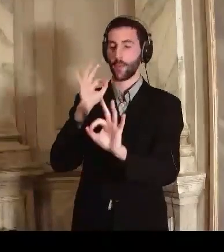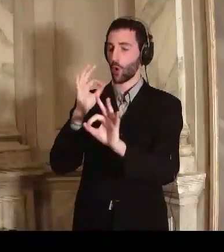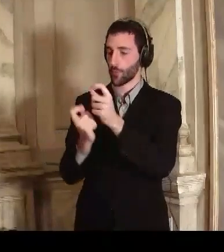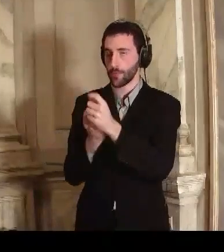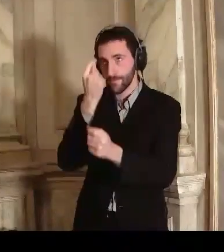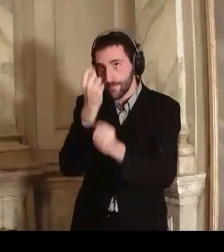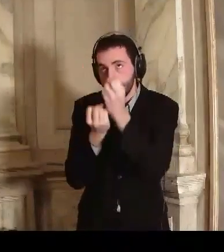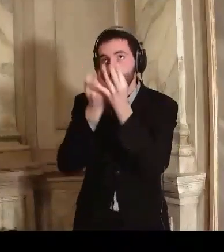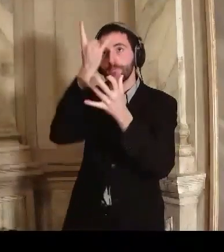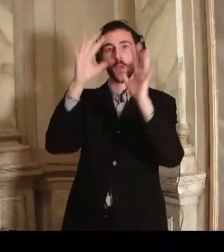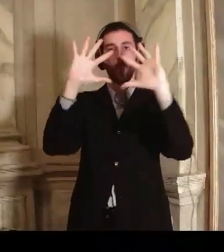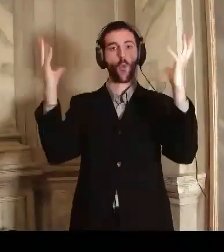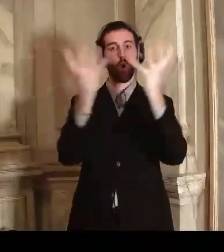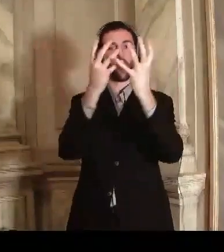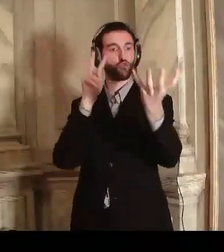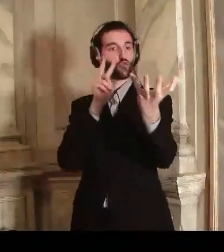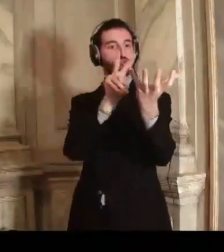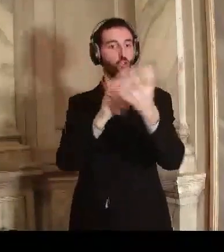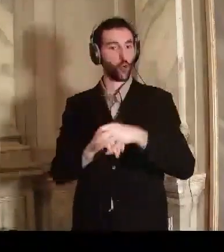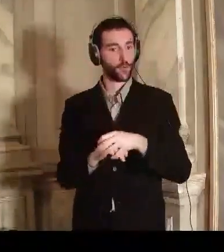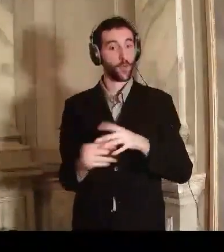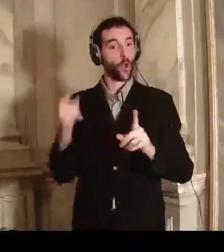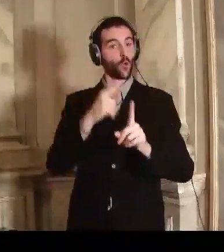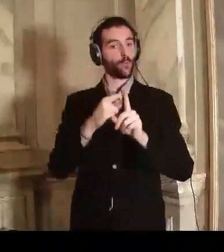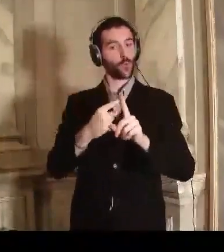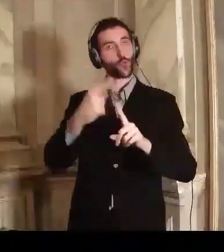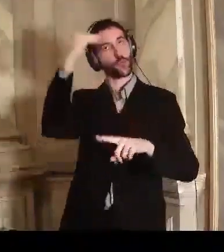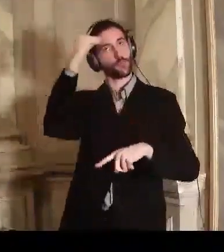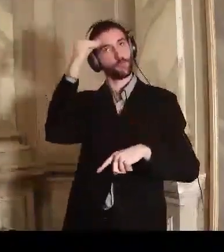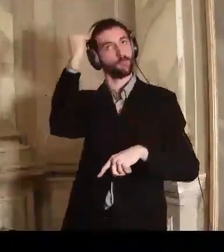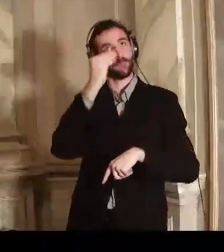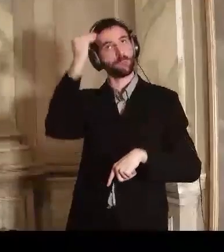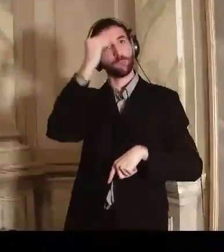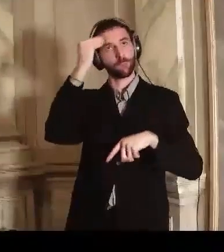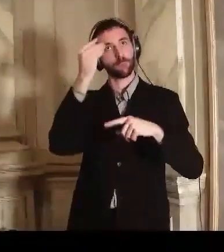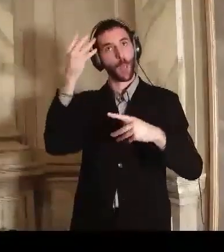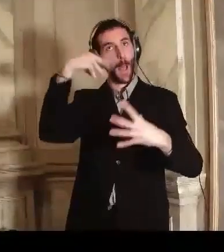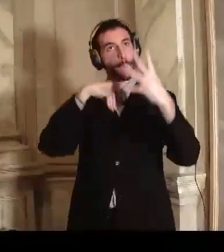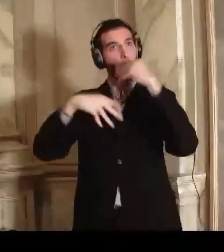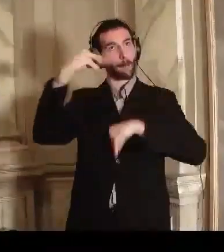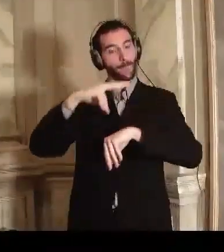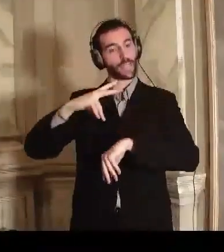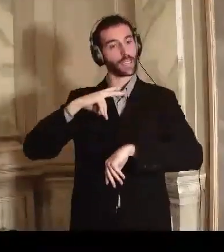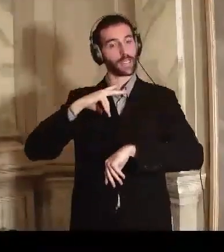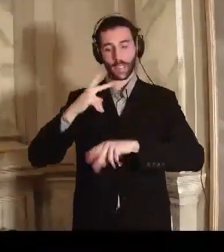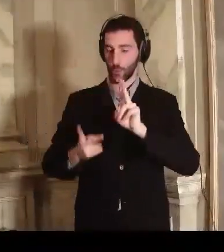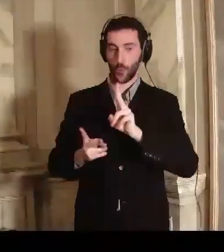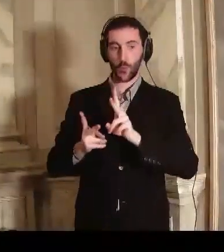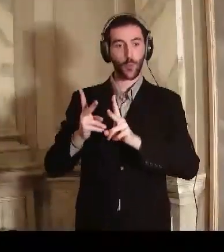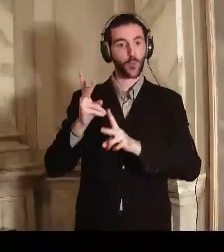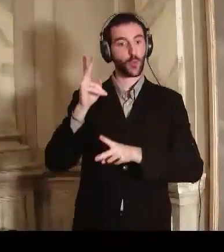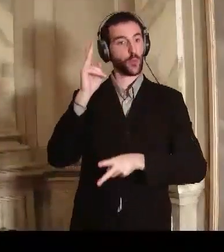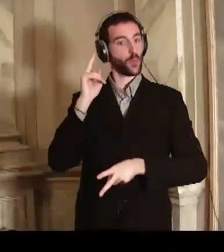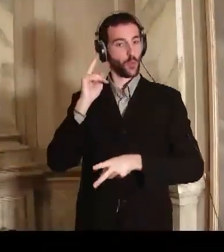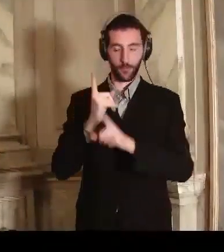e rafforzare il proprio vocabolario personale fuori dai sentieri battuti, dalle tassonomie normative